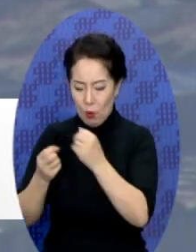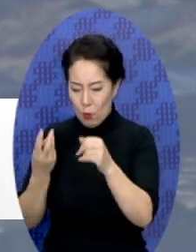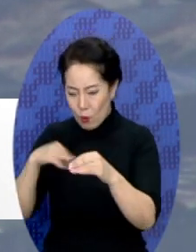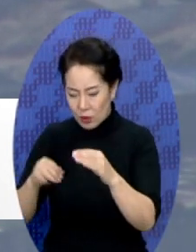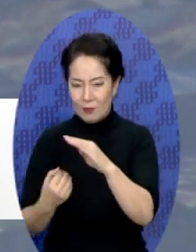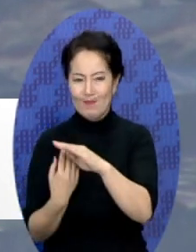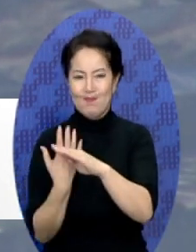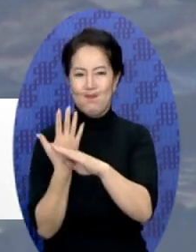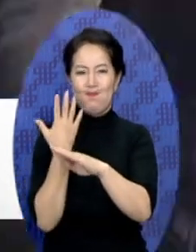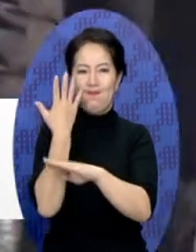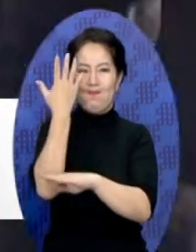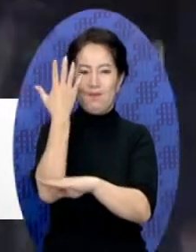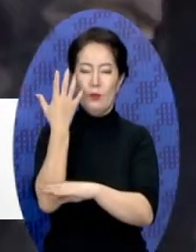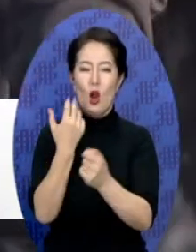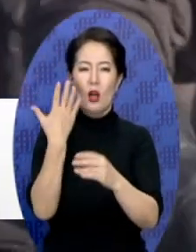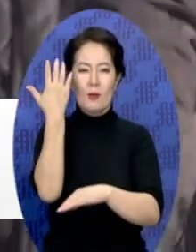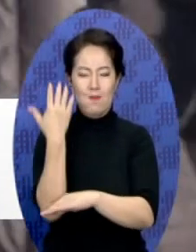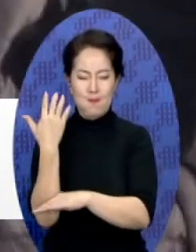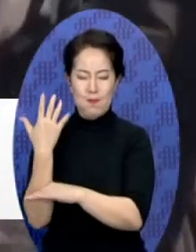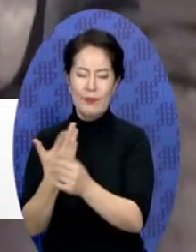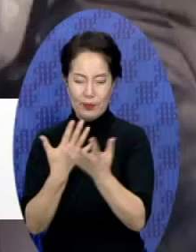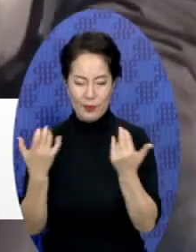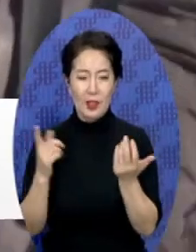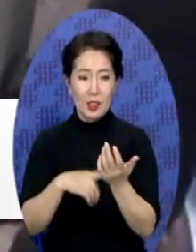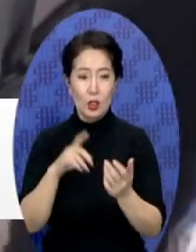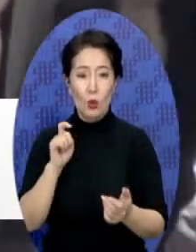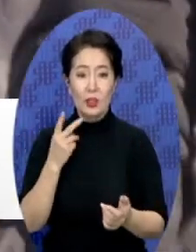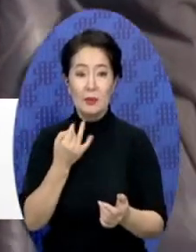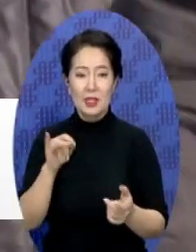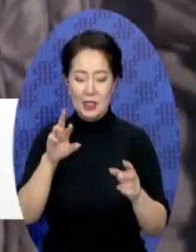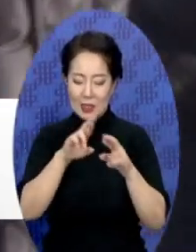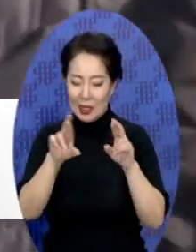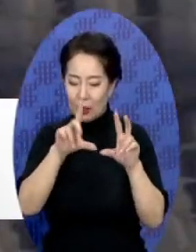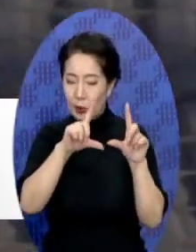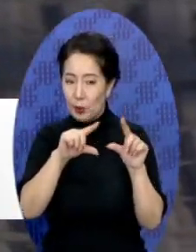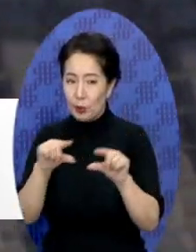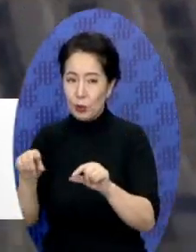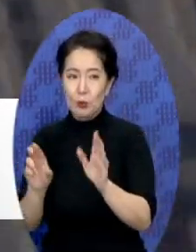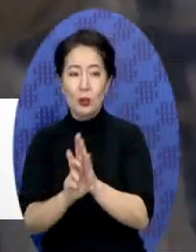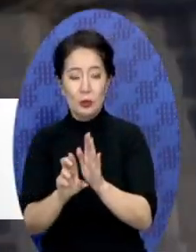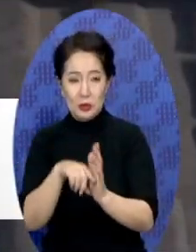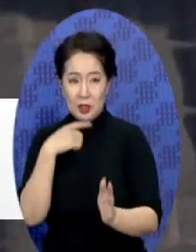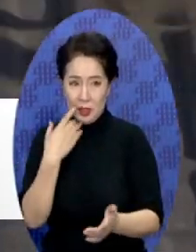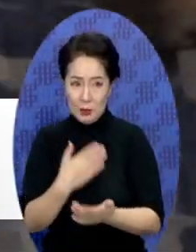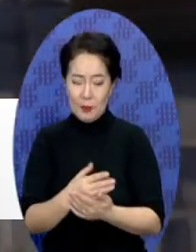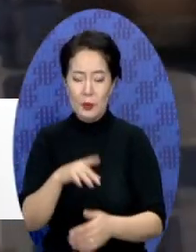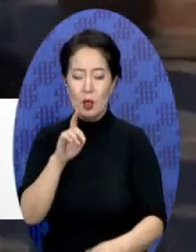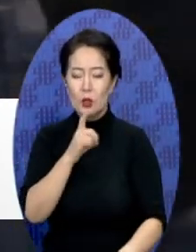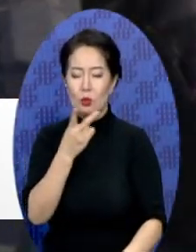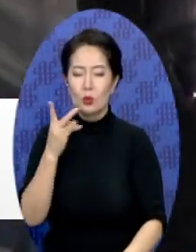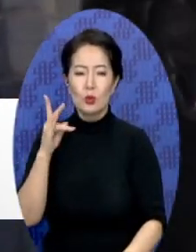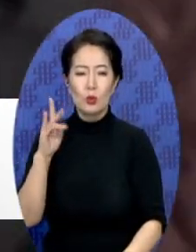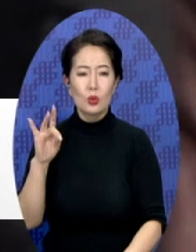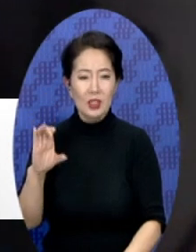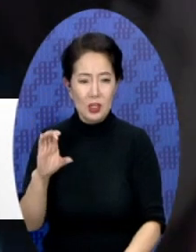гэхээр тариалах нь одоо энэ хөлмжийн хийг бууруулаас бол ялгарлыг бол бууруулах юм боломжтой гэдэг зүйлийг бол хэлж байгаа. Тэгэхээр нүүрс хүчлийн хялгарлын